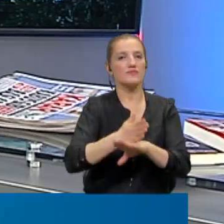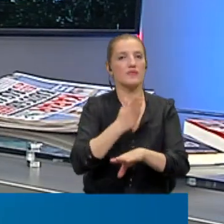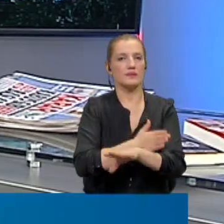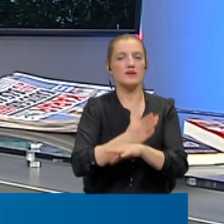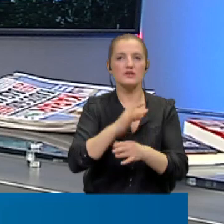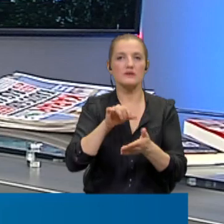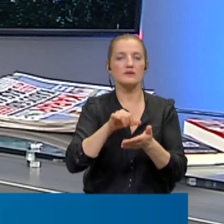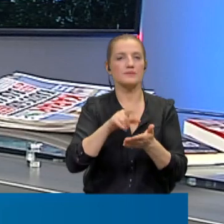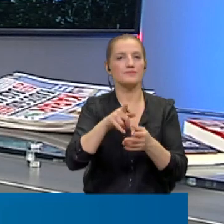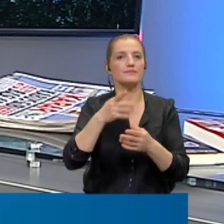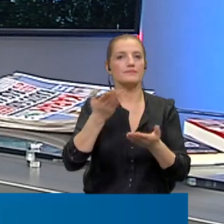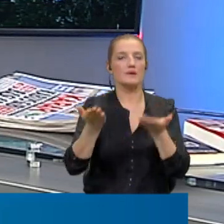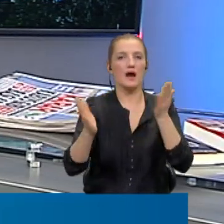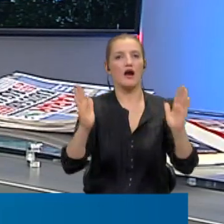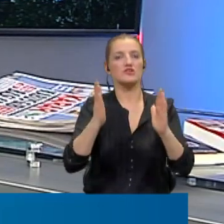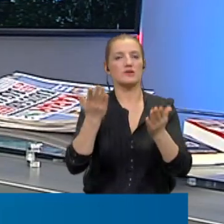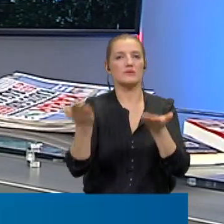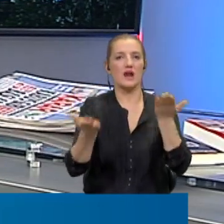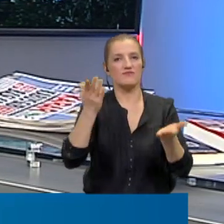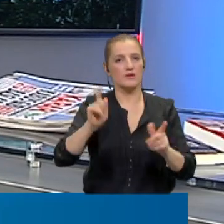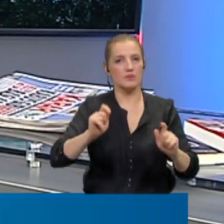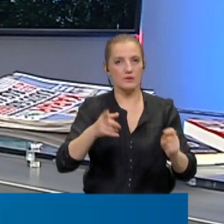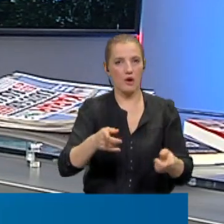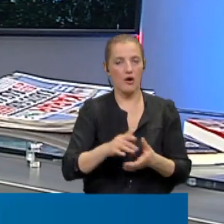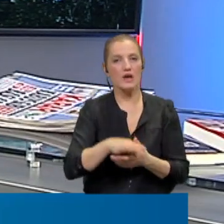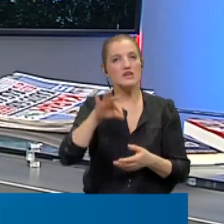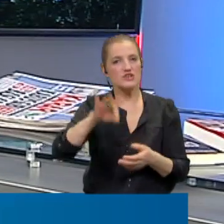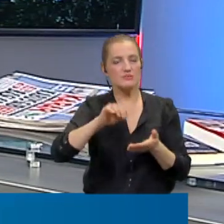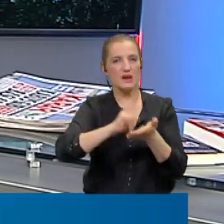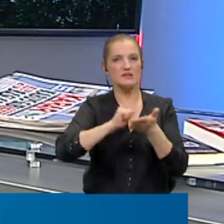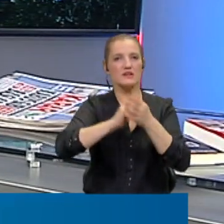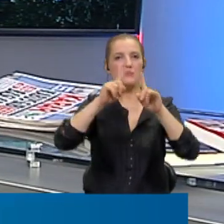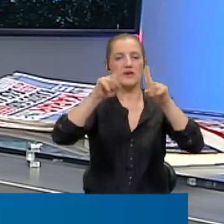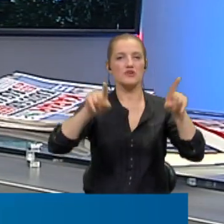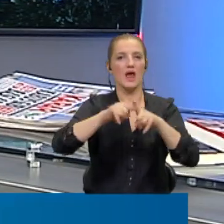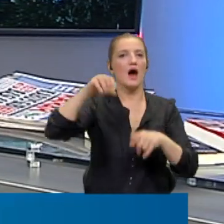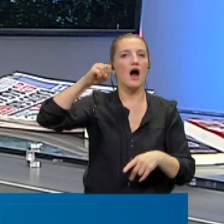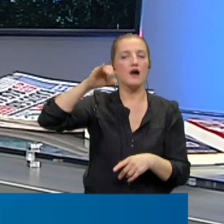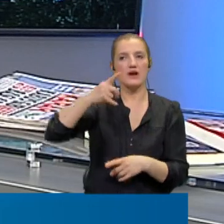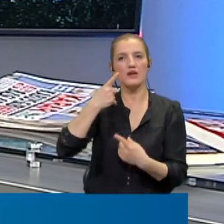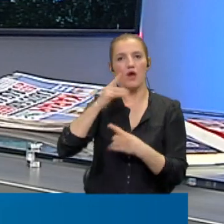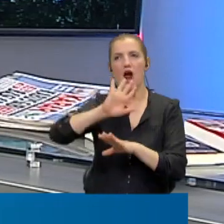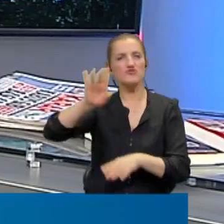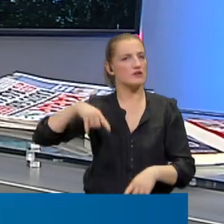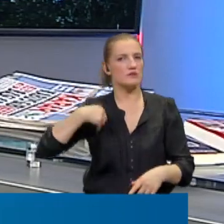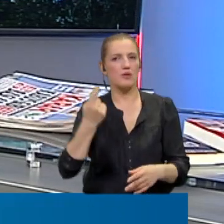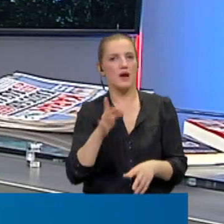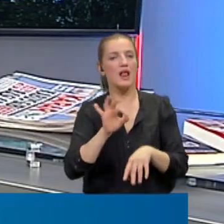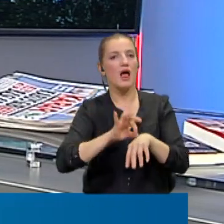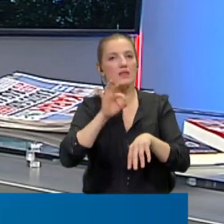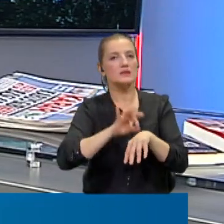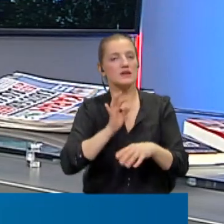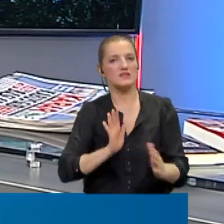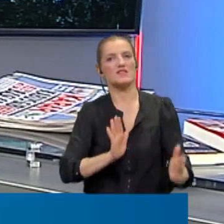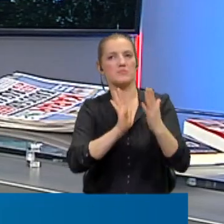vatandaşı bu tarifler yapılıyor şimdi bir de gazete Pencereye bakalım AK Parti'ye göre her şey normal anlık